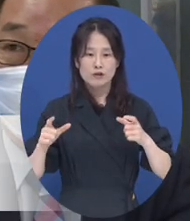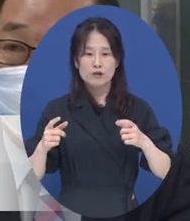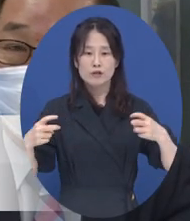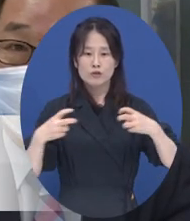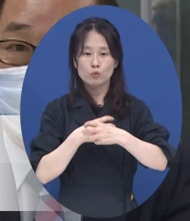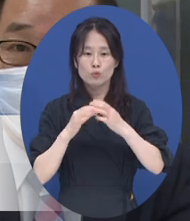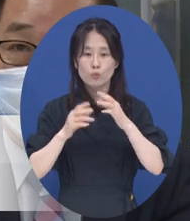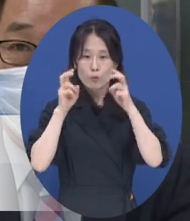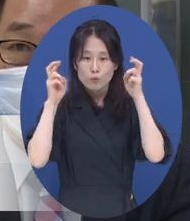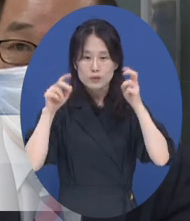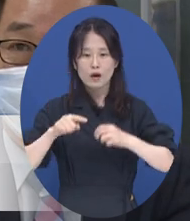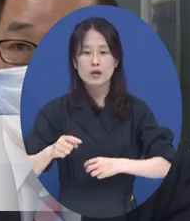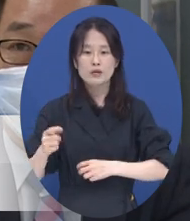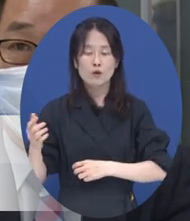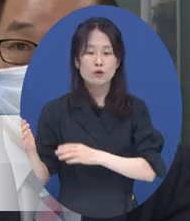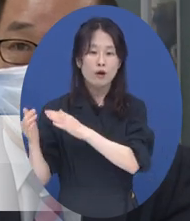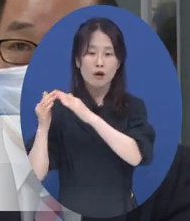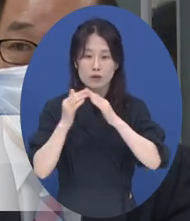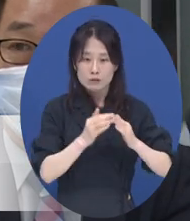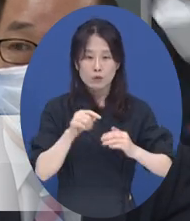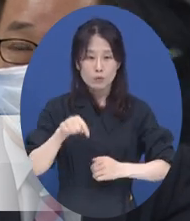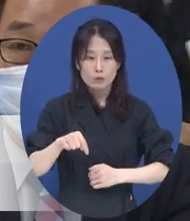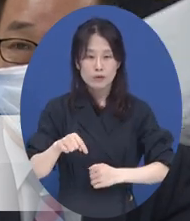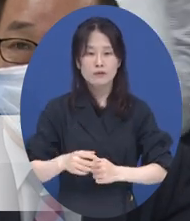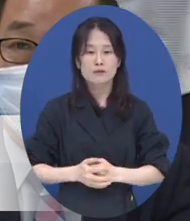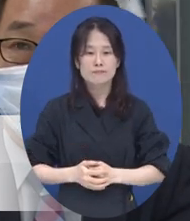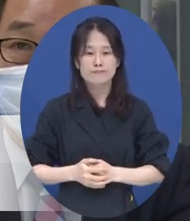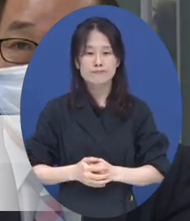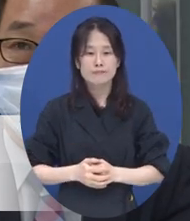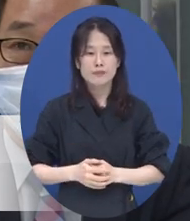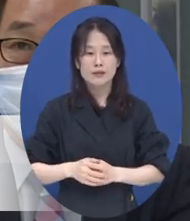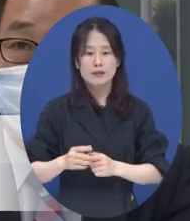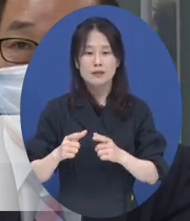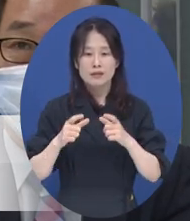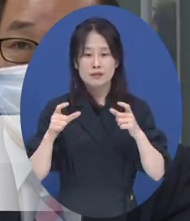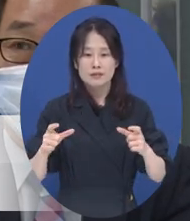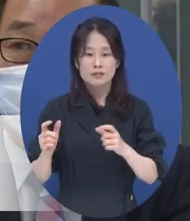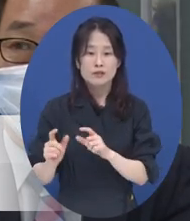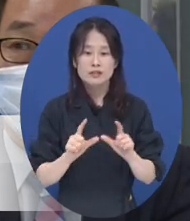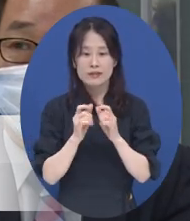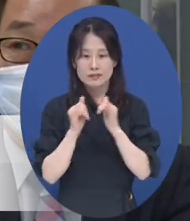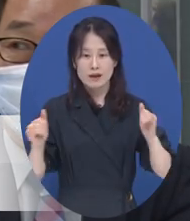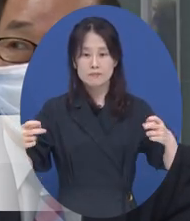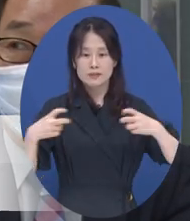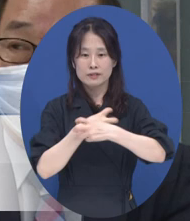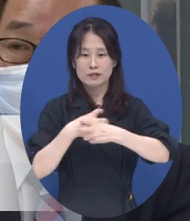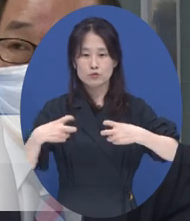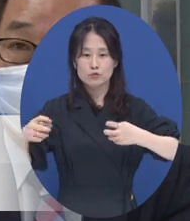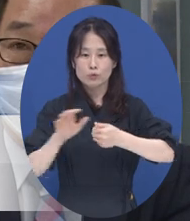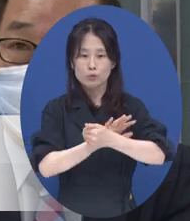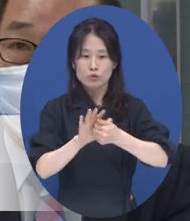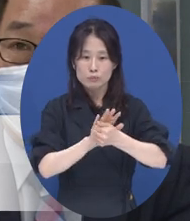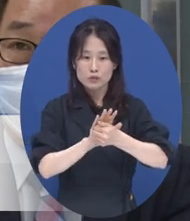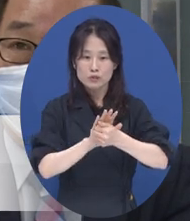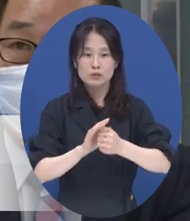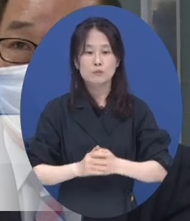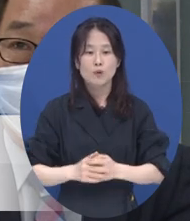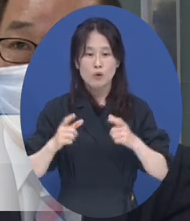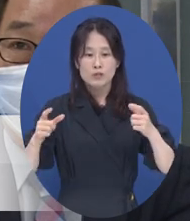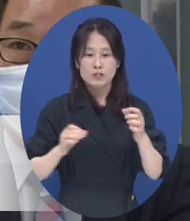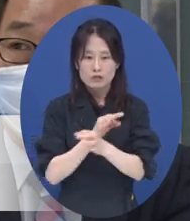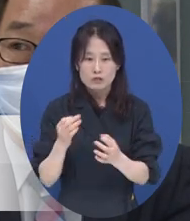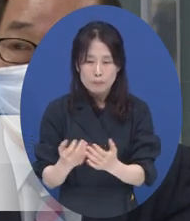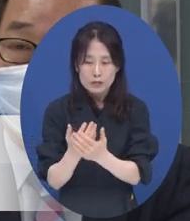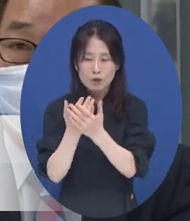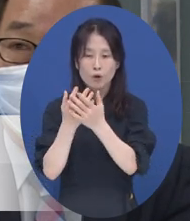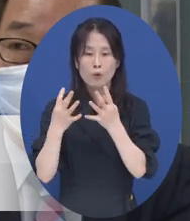지역에서는 경기교통공사가 우리 지역의 입지함에 따라 가지고 지역 주민들은 우리 지역의 대중교통 서비스라든지 지역